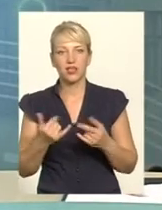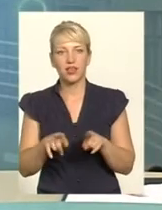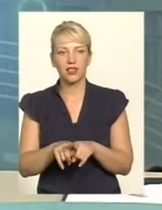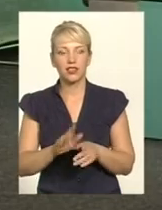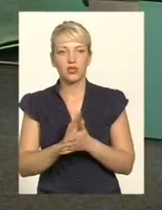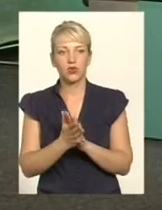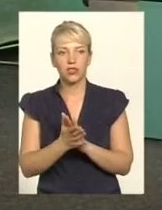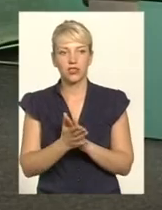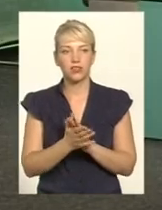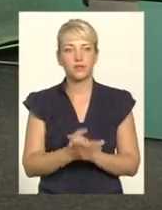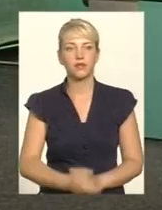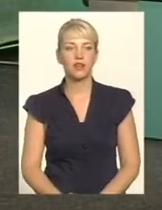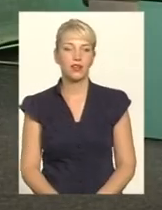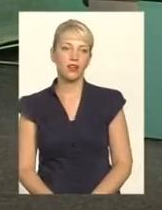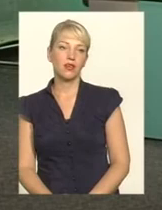ситуацій?